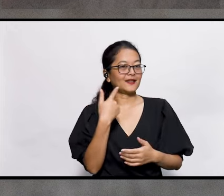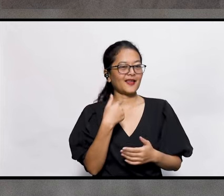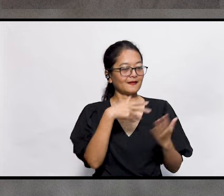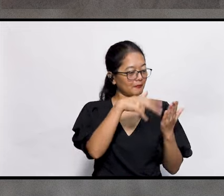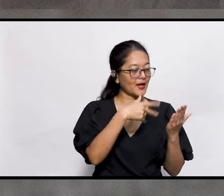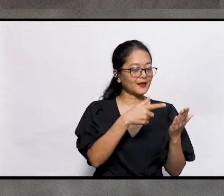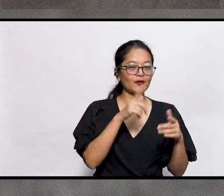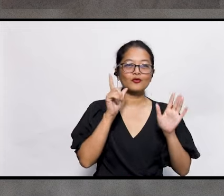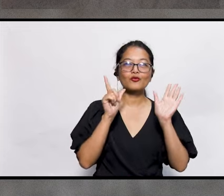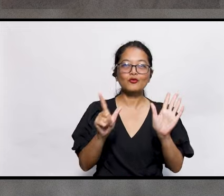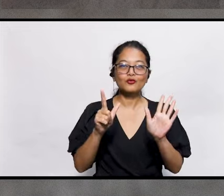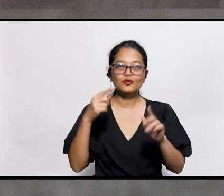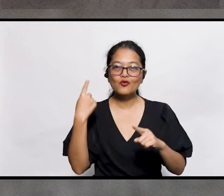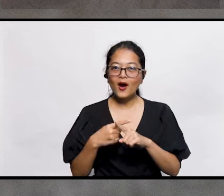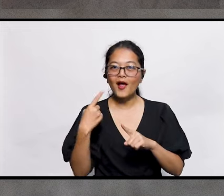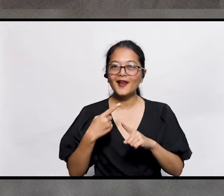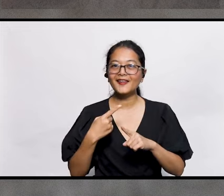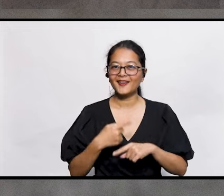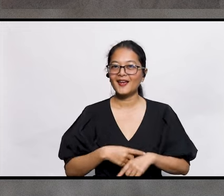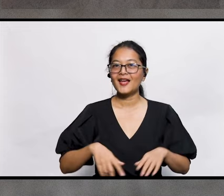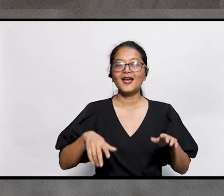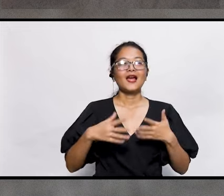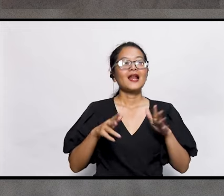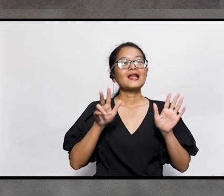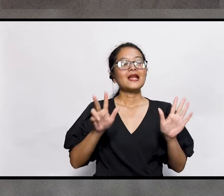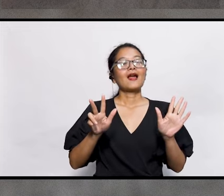rata-rata saya kasih preview ya 8